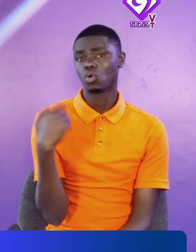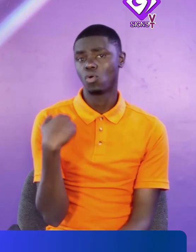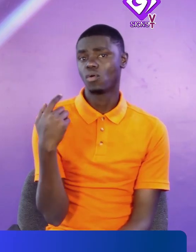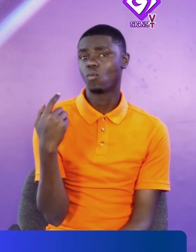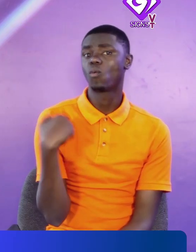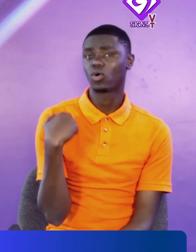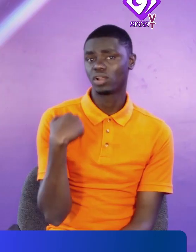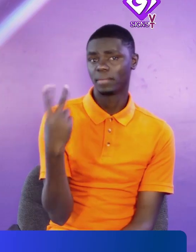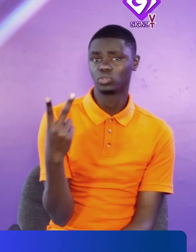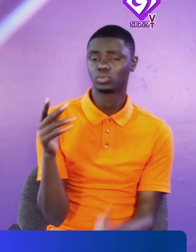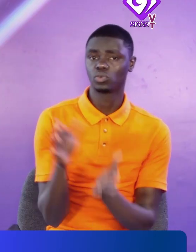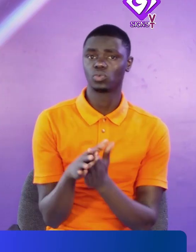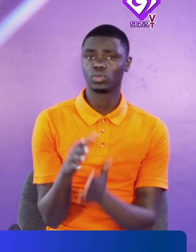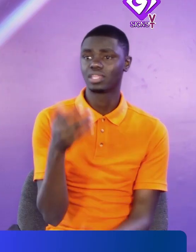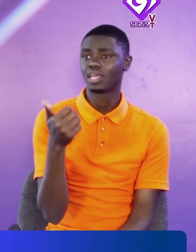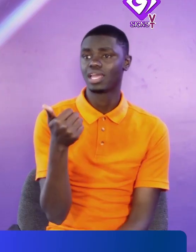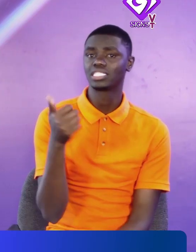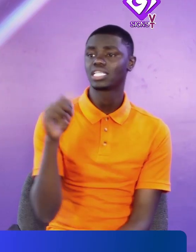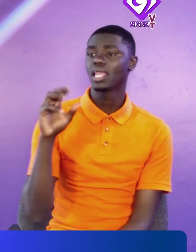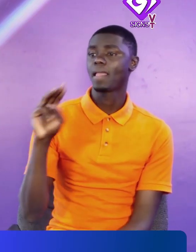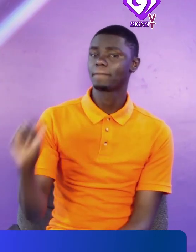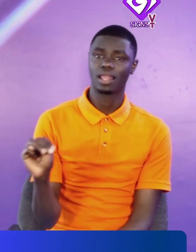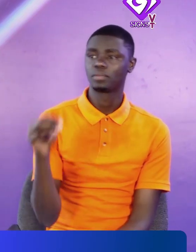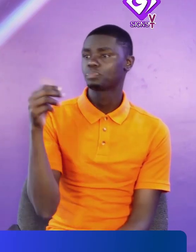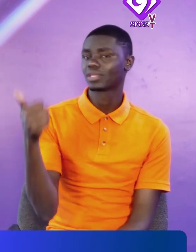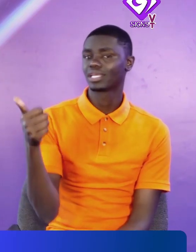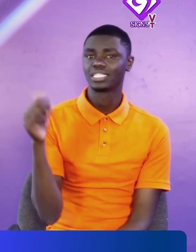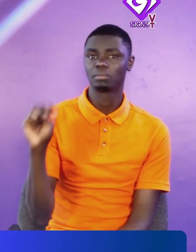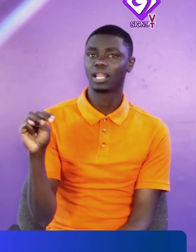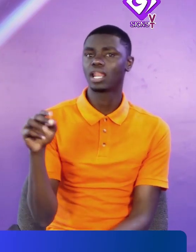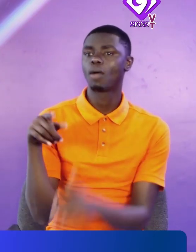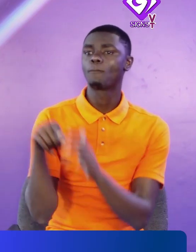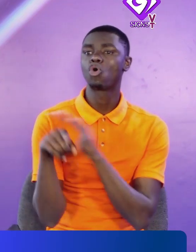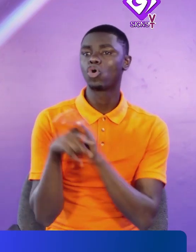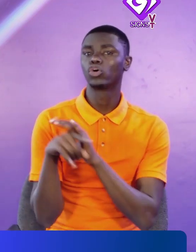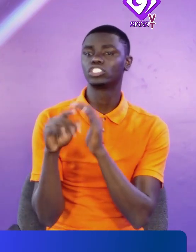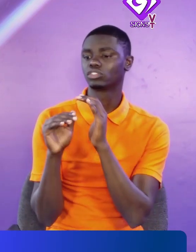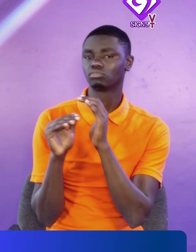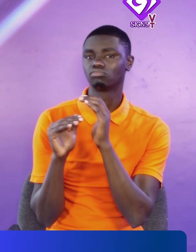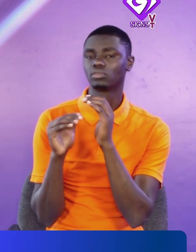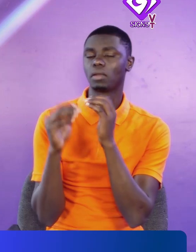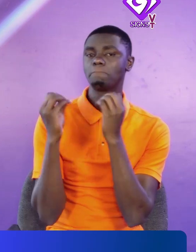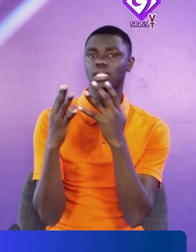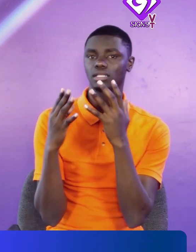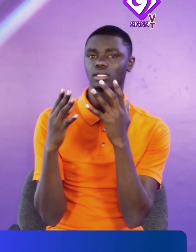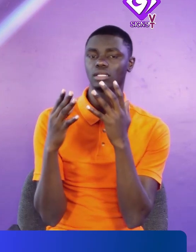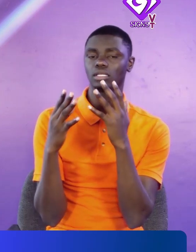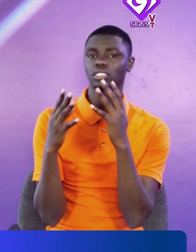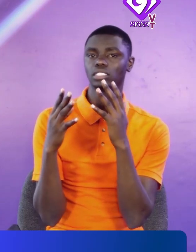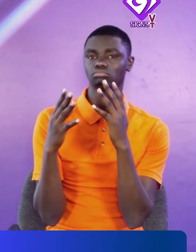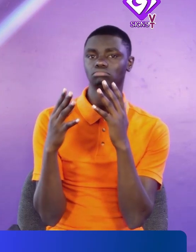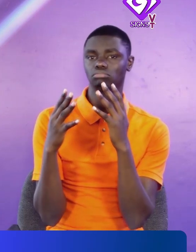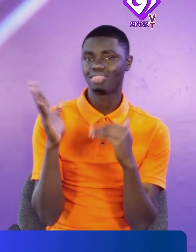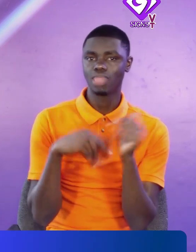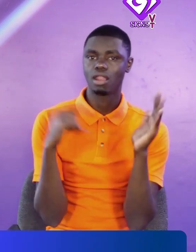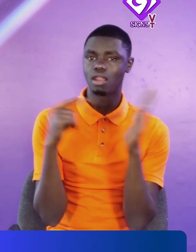AC Milan. AC Milan inawazidi mabao, ndio maana wako number 1. Wamecheza Champions League, wameshinda. Rasmus